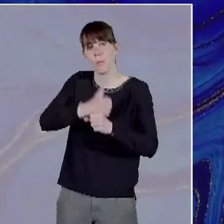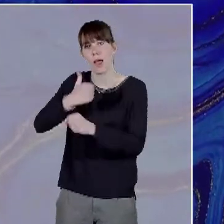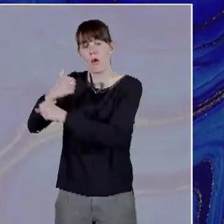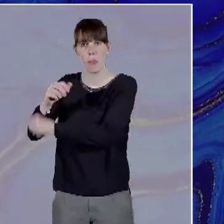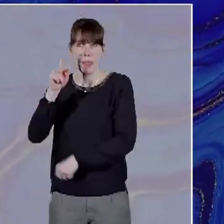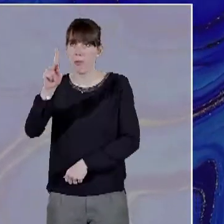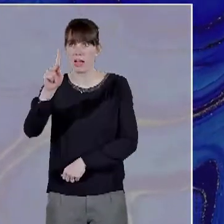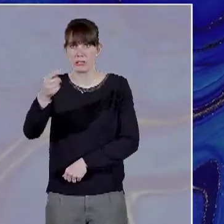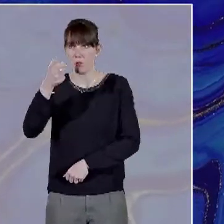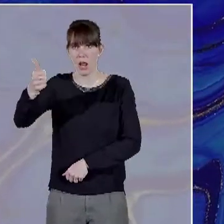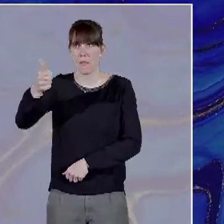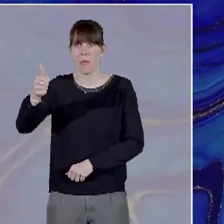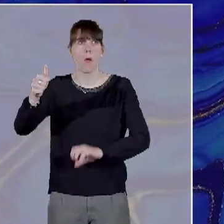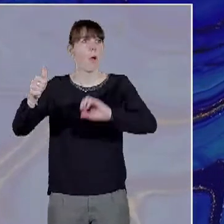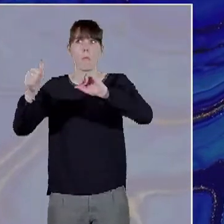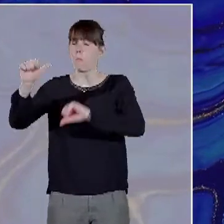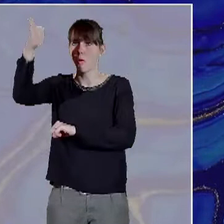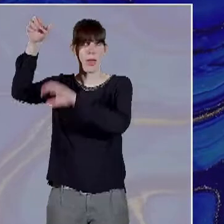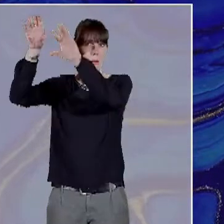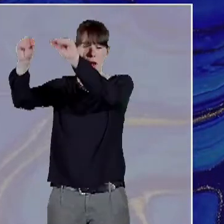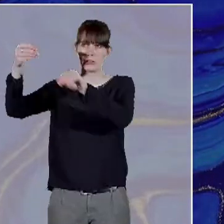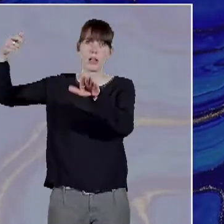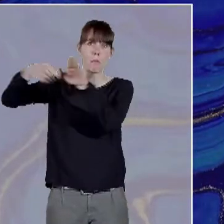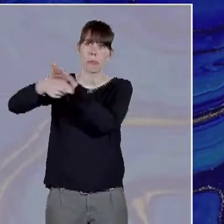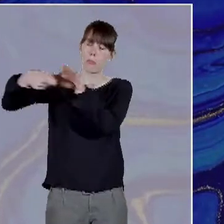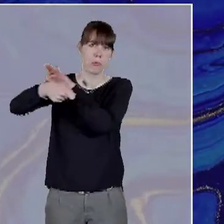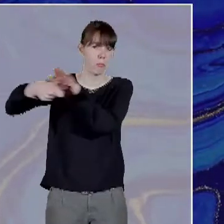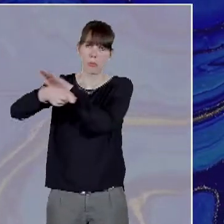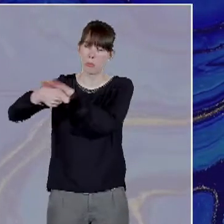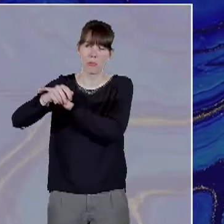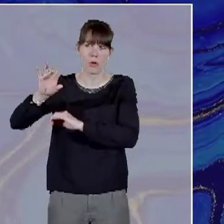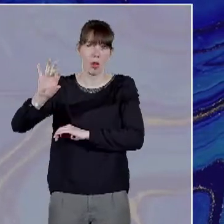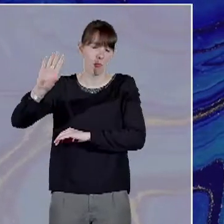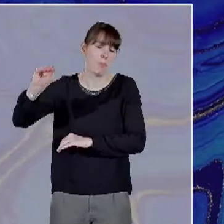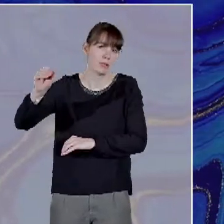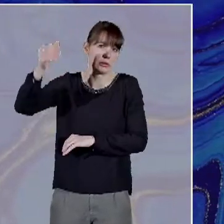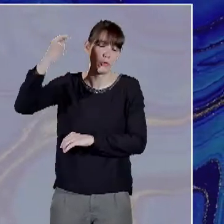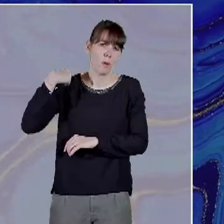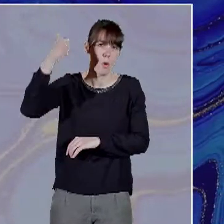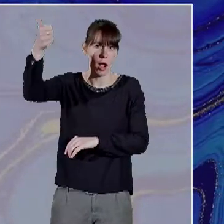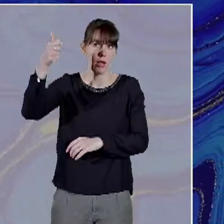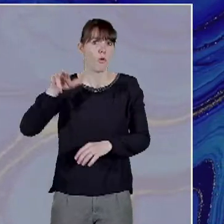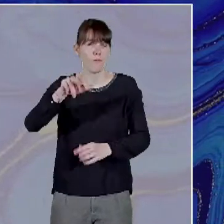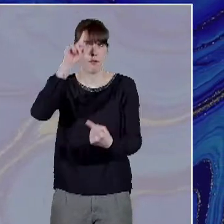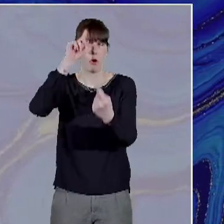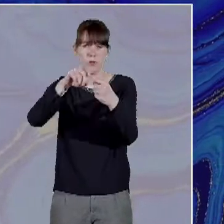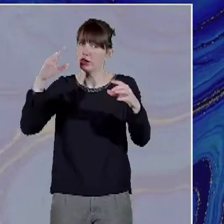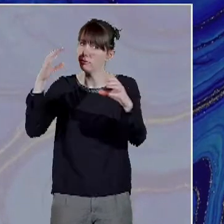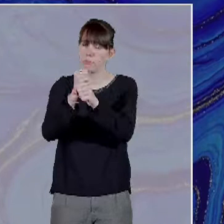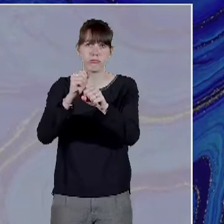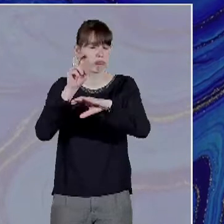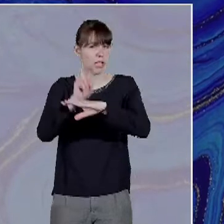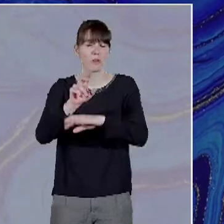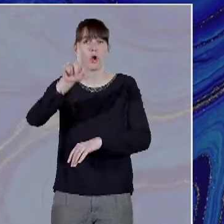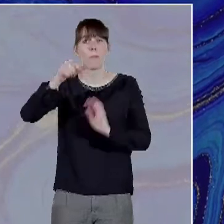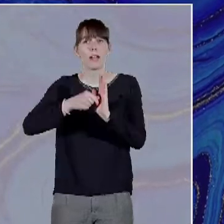plus dans ce domaine, et donc nous entendons bien essayer de tenir notre objectif. D'ailleurs, en 2021, nous maintenons notre